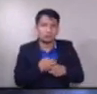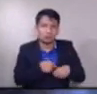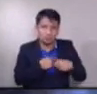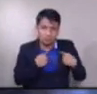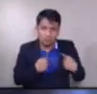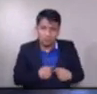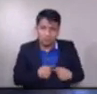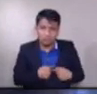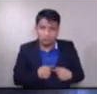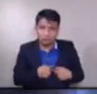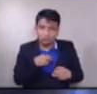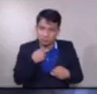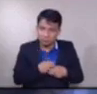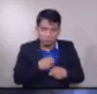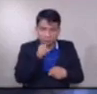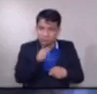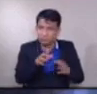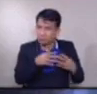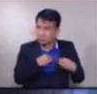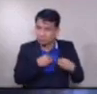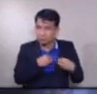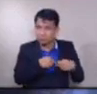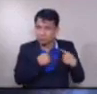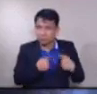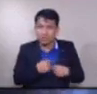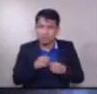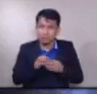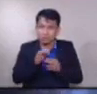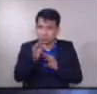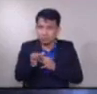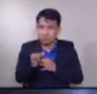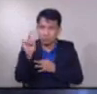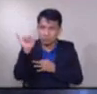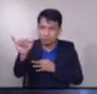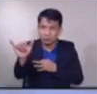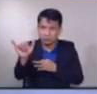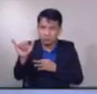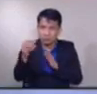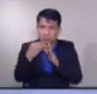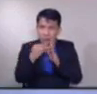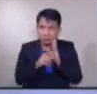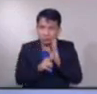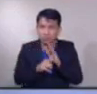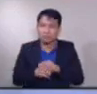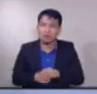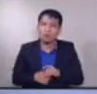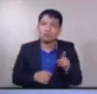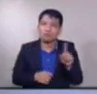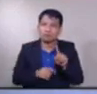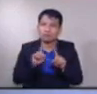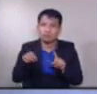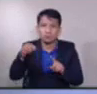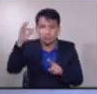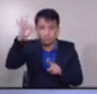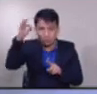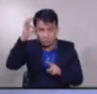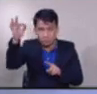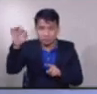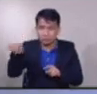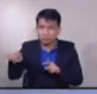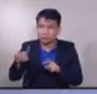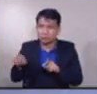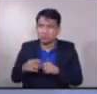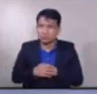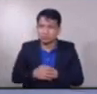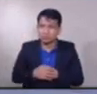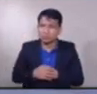So, hindi lang yan extension. Baka forever martial law na kami. Okay. Ngayon, what about federalism? Sang-ayon ka ba